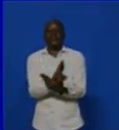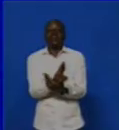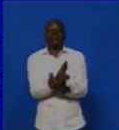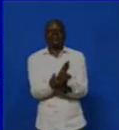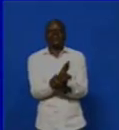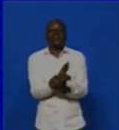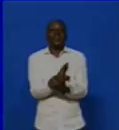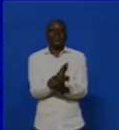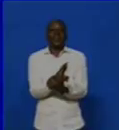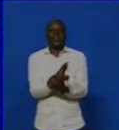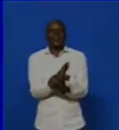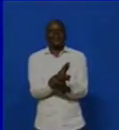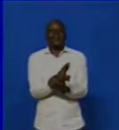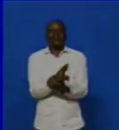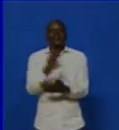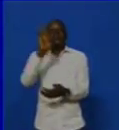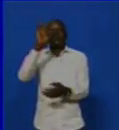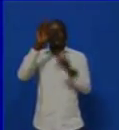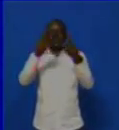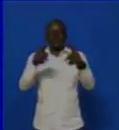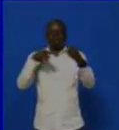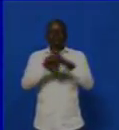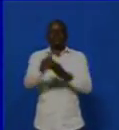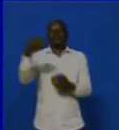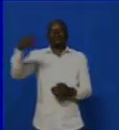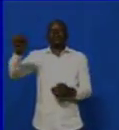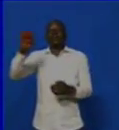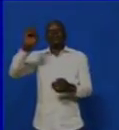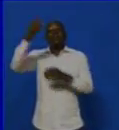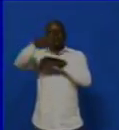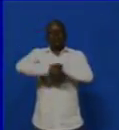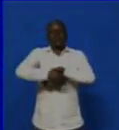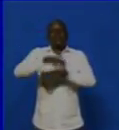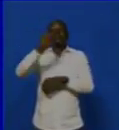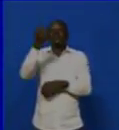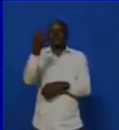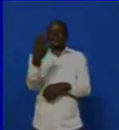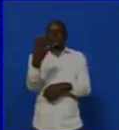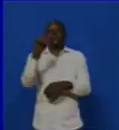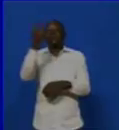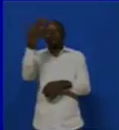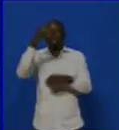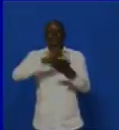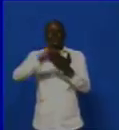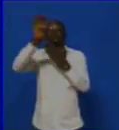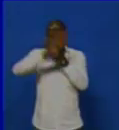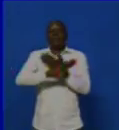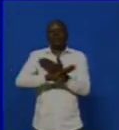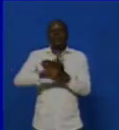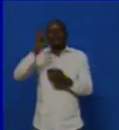9 civils tués à l'est dans la nuit du 14 au 15 septembre Et le gouvernement, par le biais de